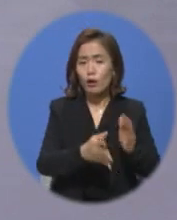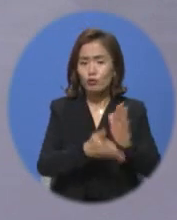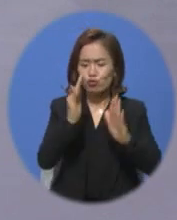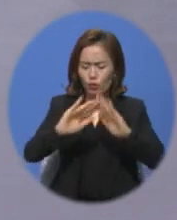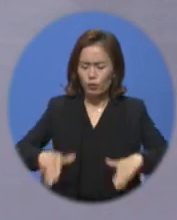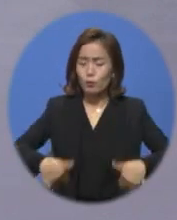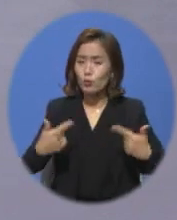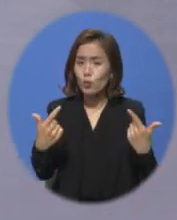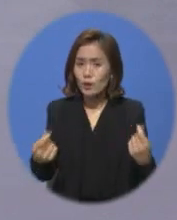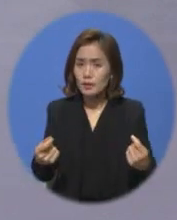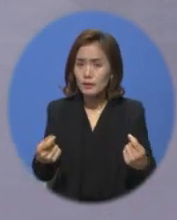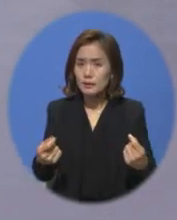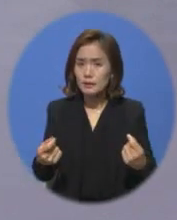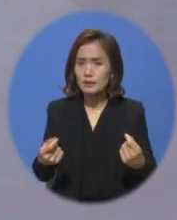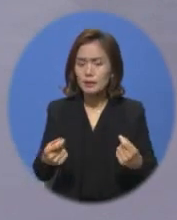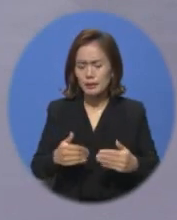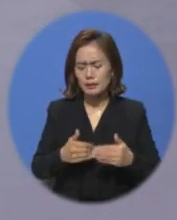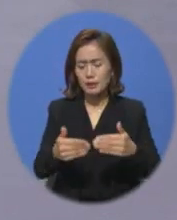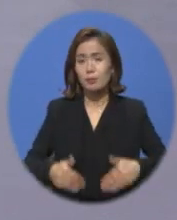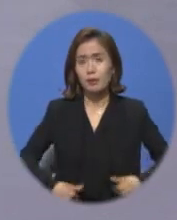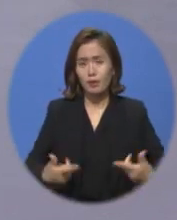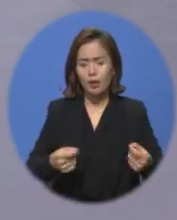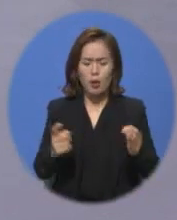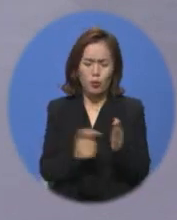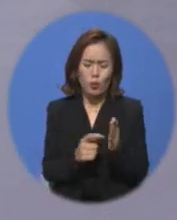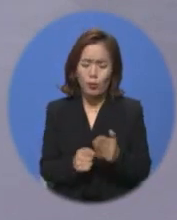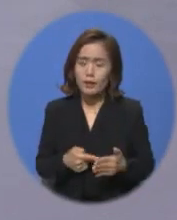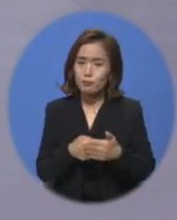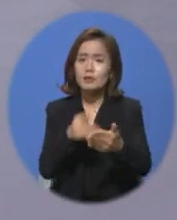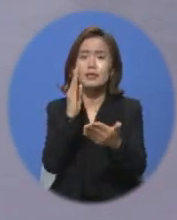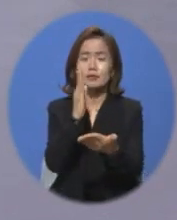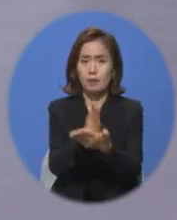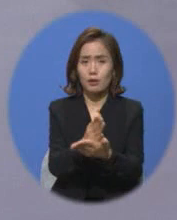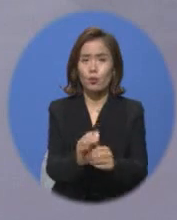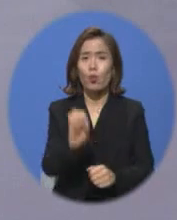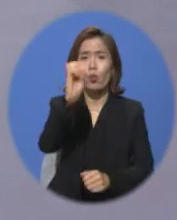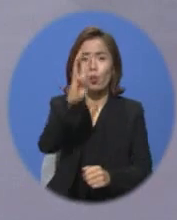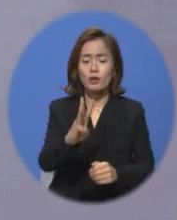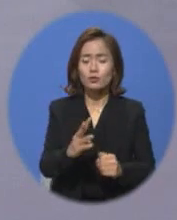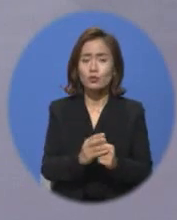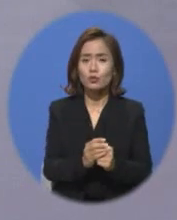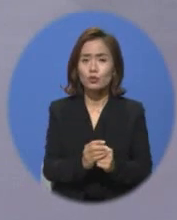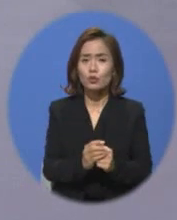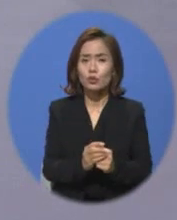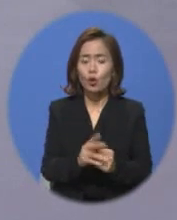개발방안을찾아냈습니다.광주와전남도 마찬가지로해야합니다.광주와전남은서두르지않고